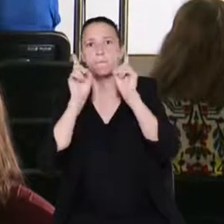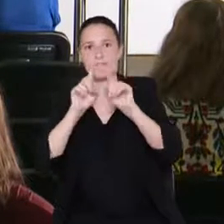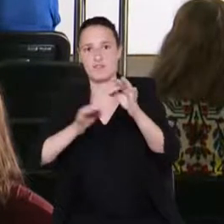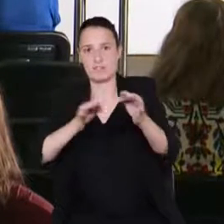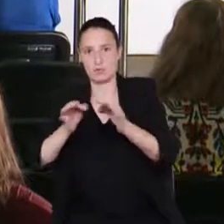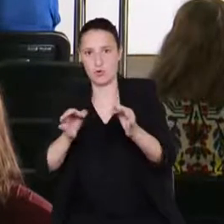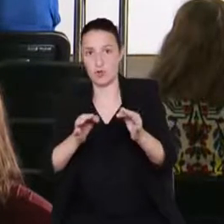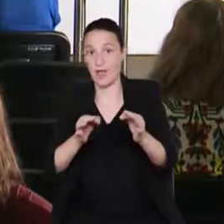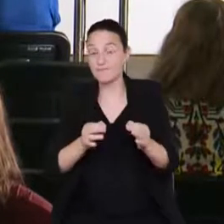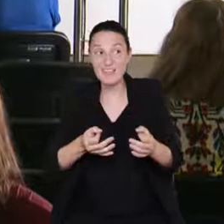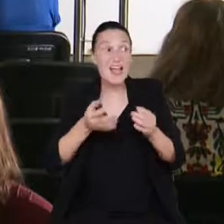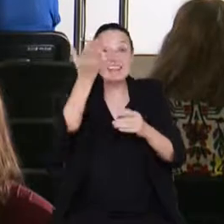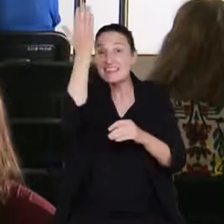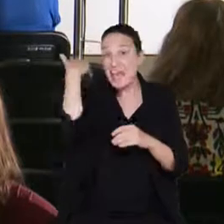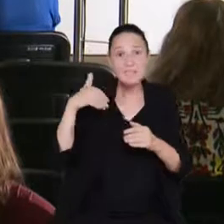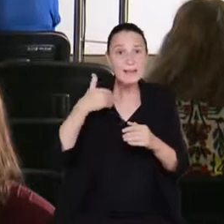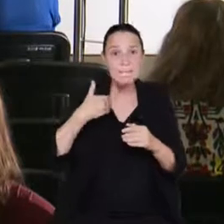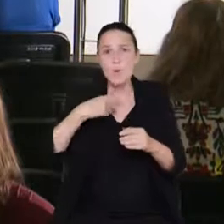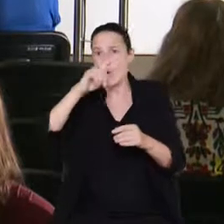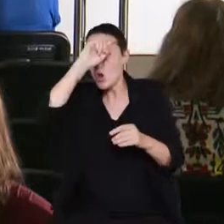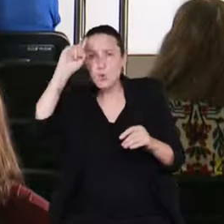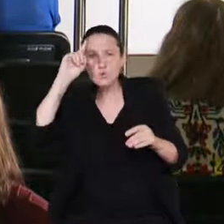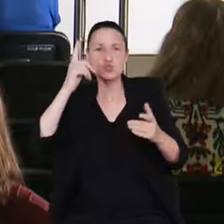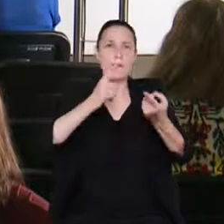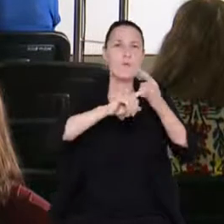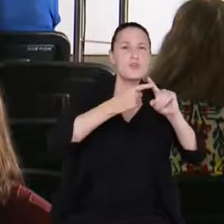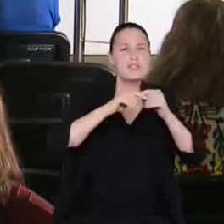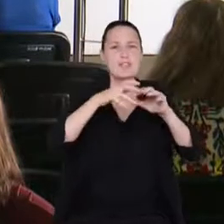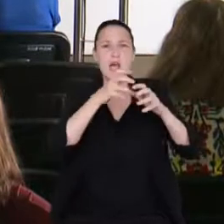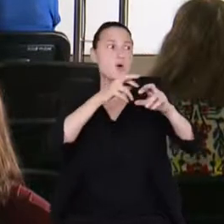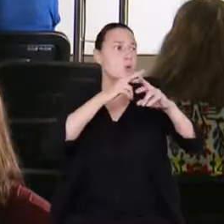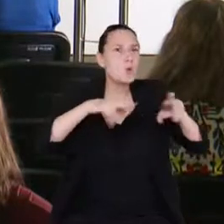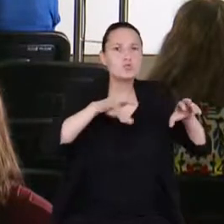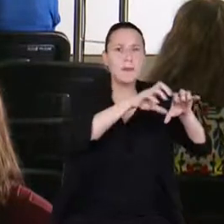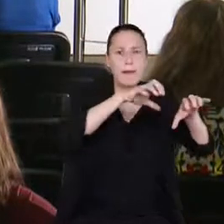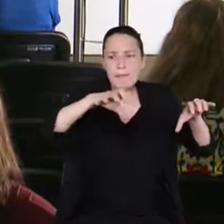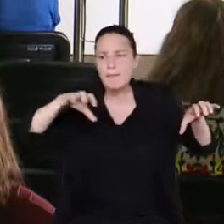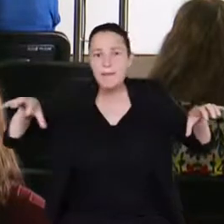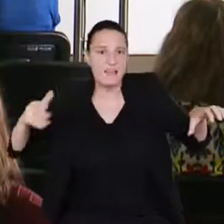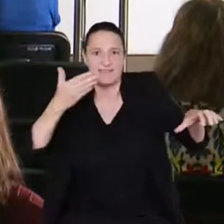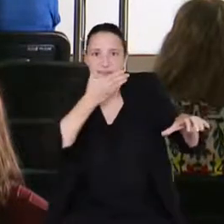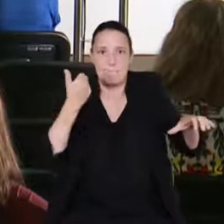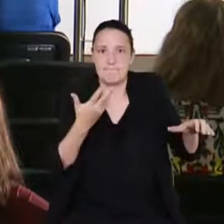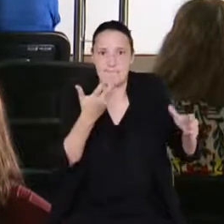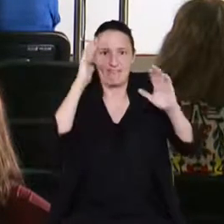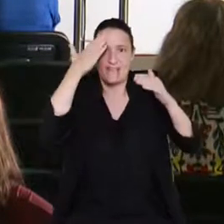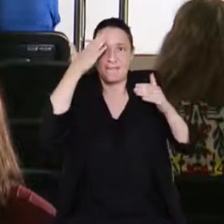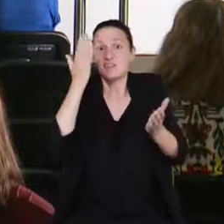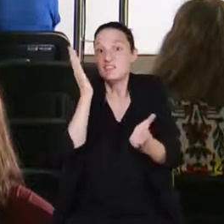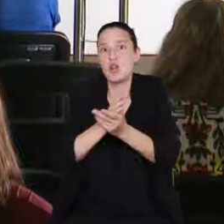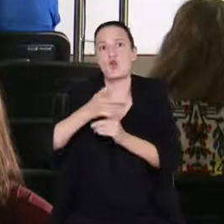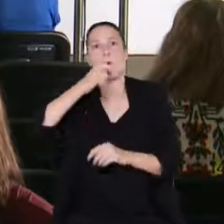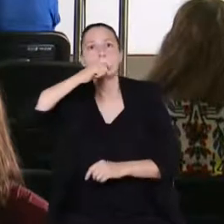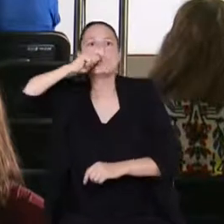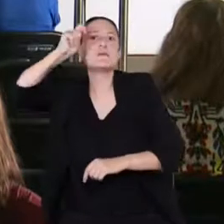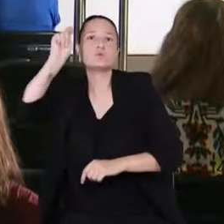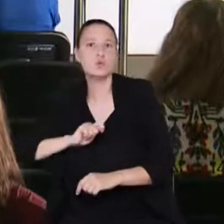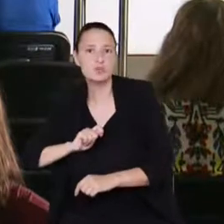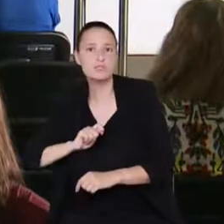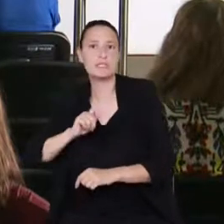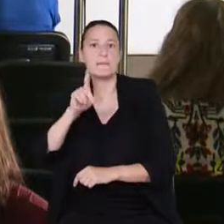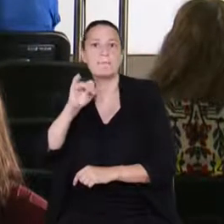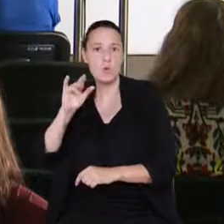ówczesnego pluralizmu z pamięci społecznej i przekazu wychowawczego. Klei się sztance, w której Piłsudskiemu amputowano pół